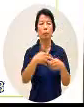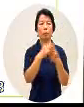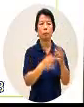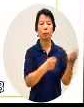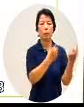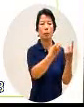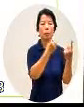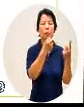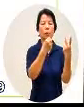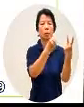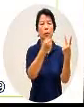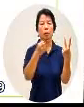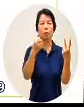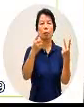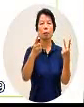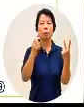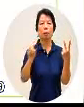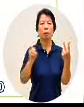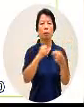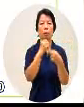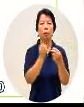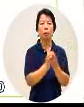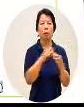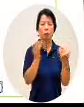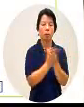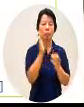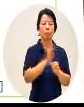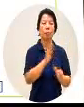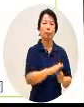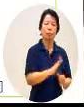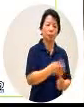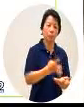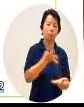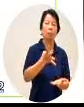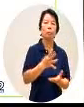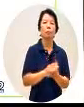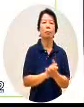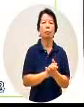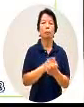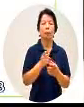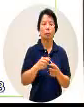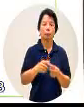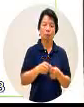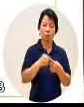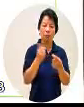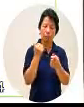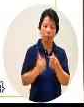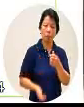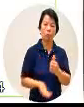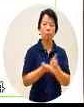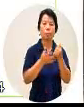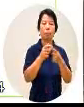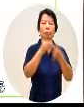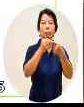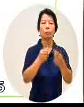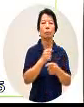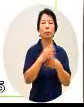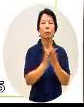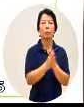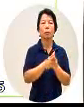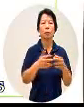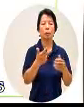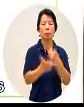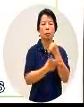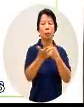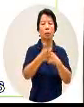2001年2004年總共落選了四次第一次當選議員呢是第七屆的議員是